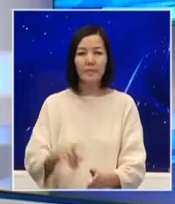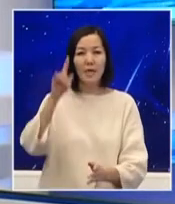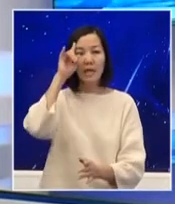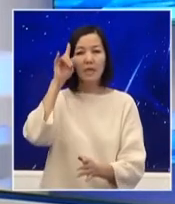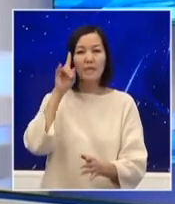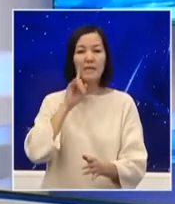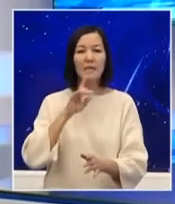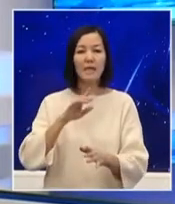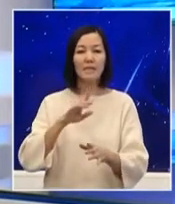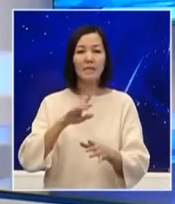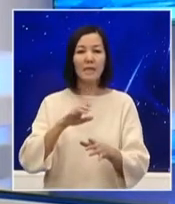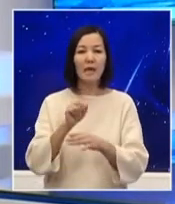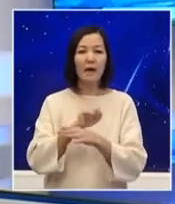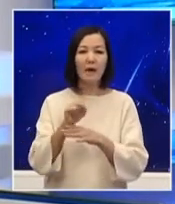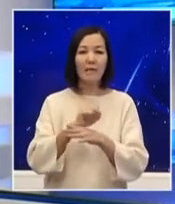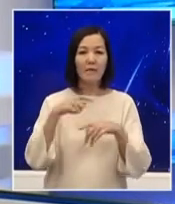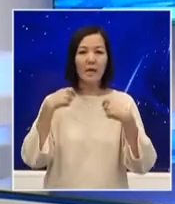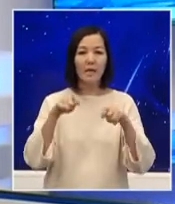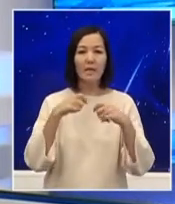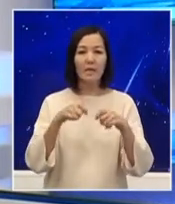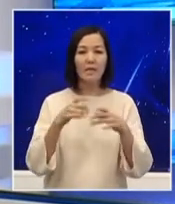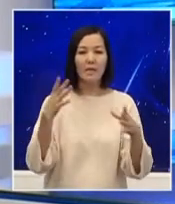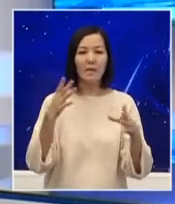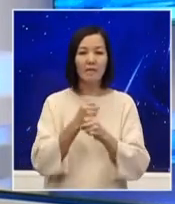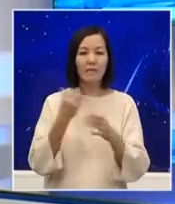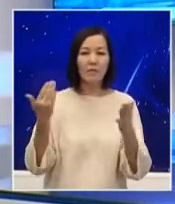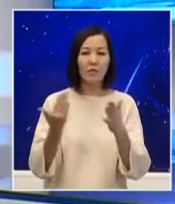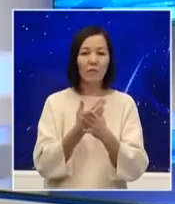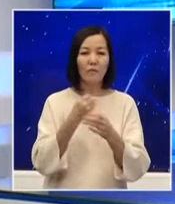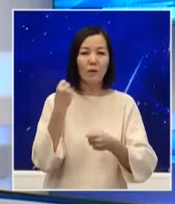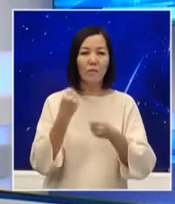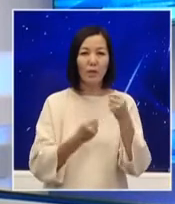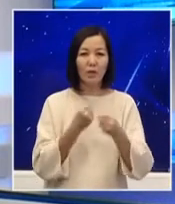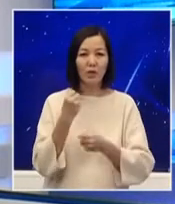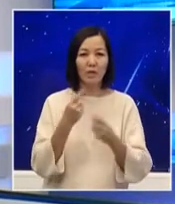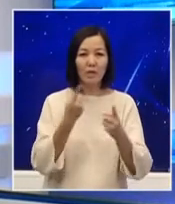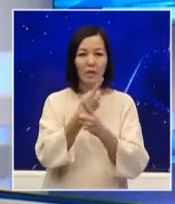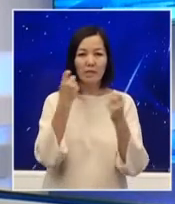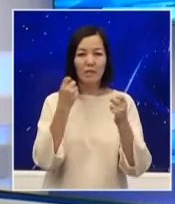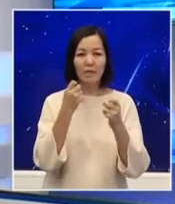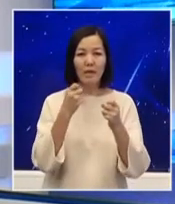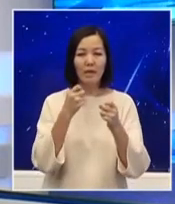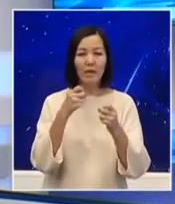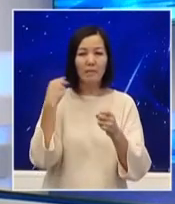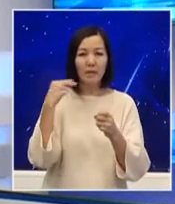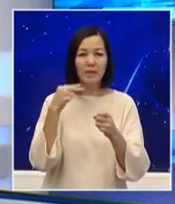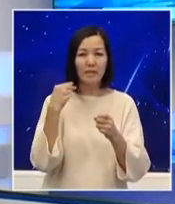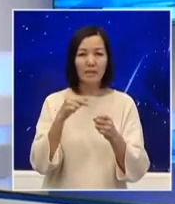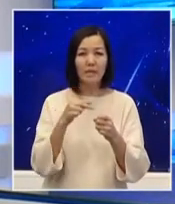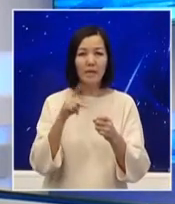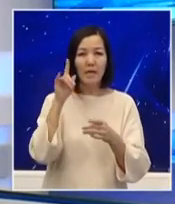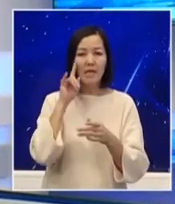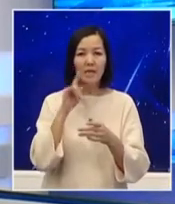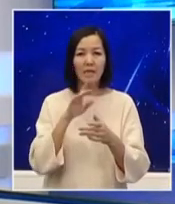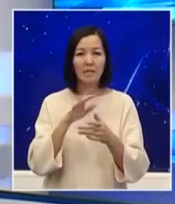Казахстанский авторынок в ближайшие месяцы ожидает дефицит новых машин. Как сообщает вице-президент Ассоциации казахстанского